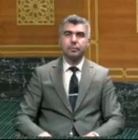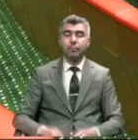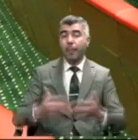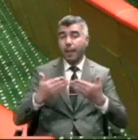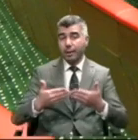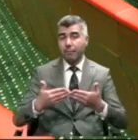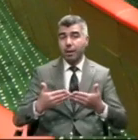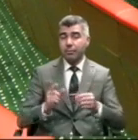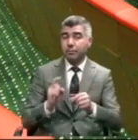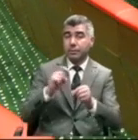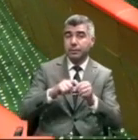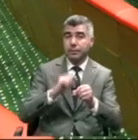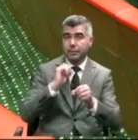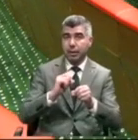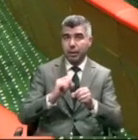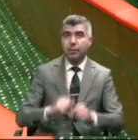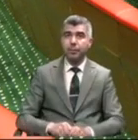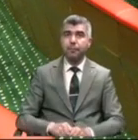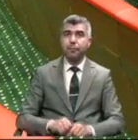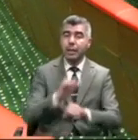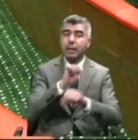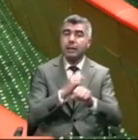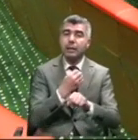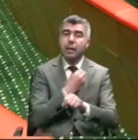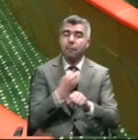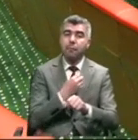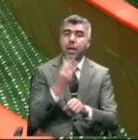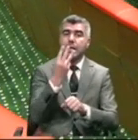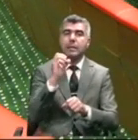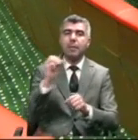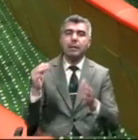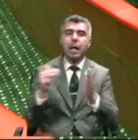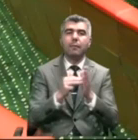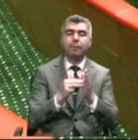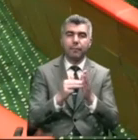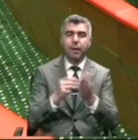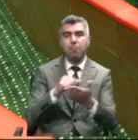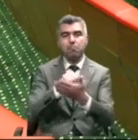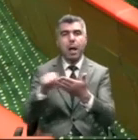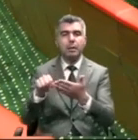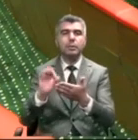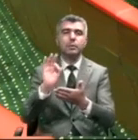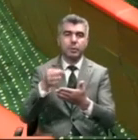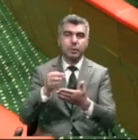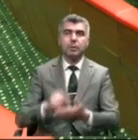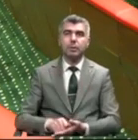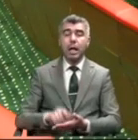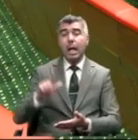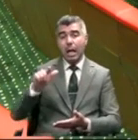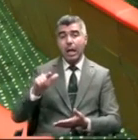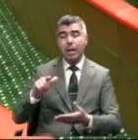الخيرات في الحمايه الاجتماعيه كانت 300 الف وكاين